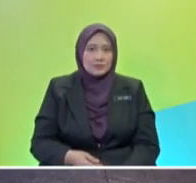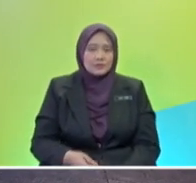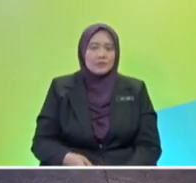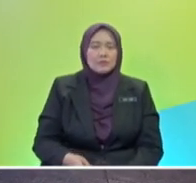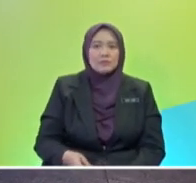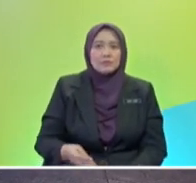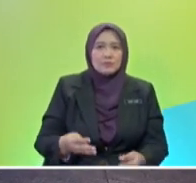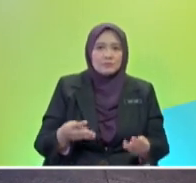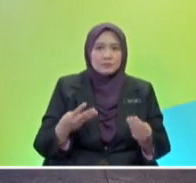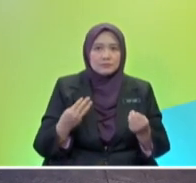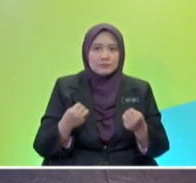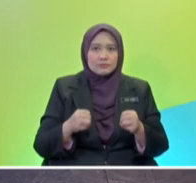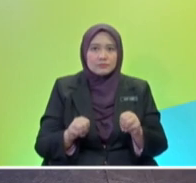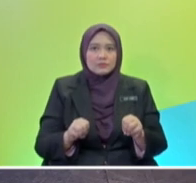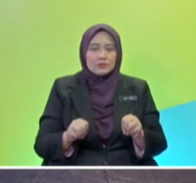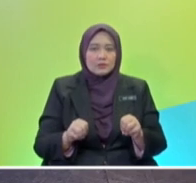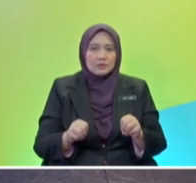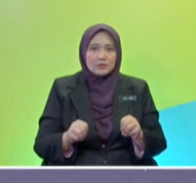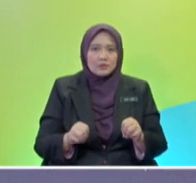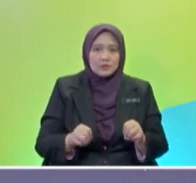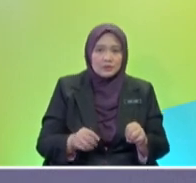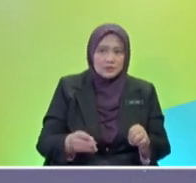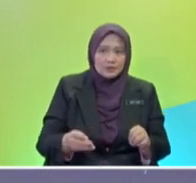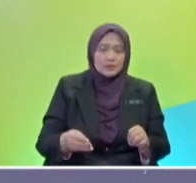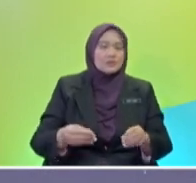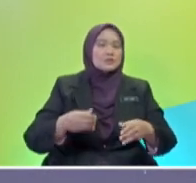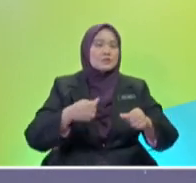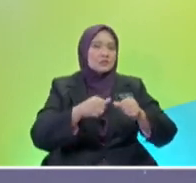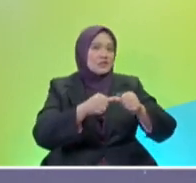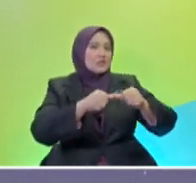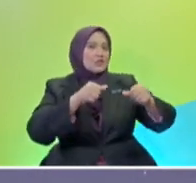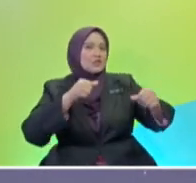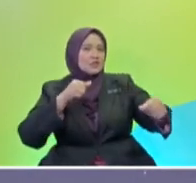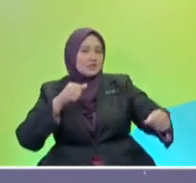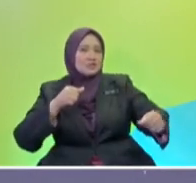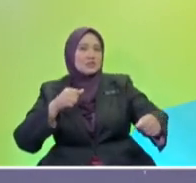paku tersebut semakin menjauhi kita menjauhi sebab